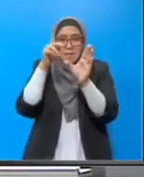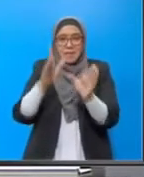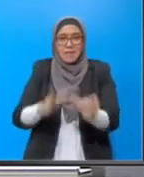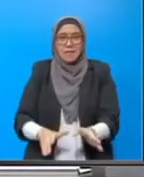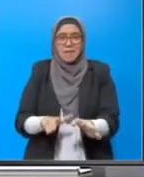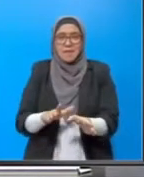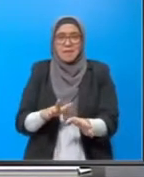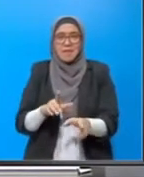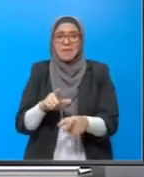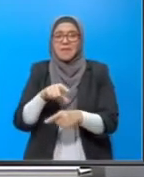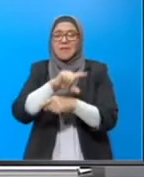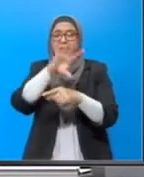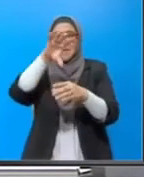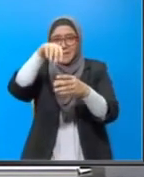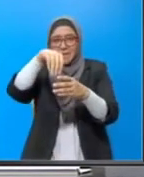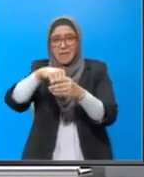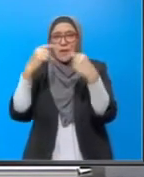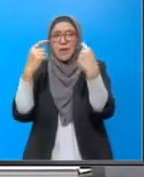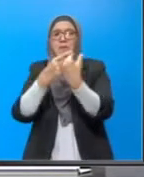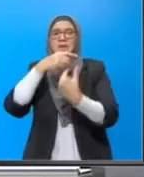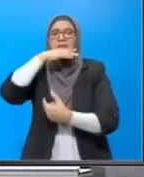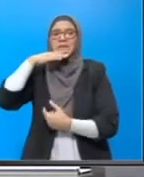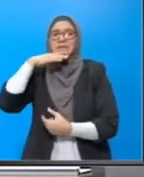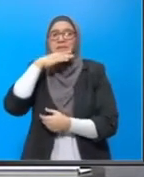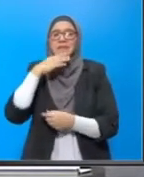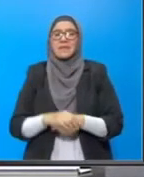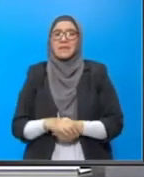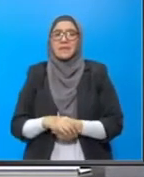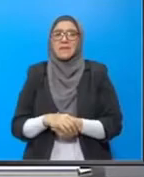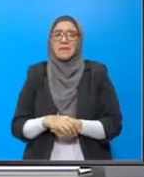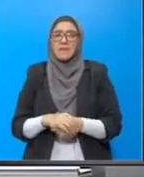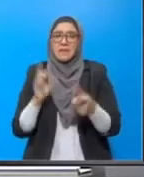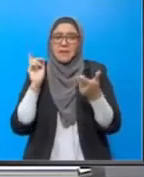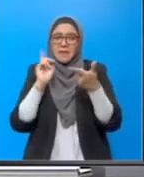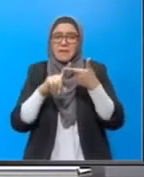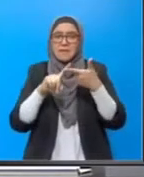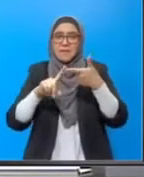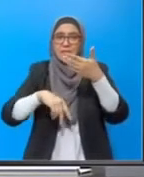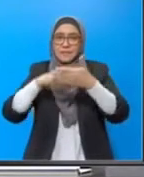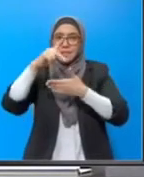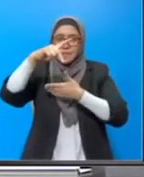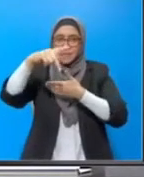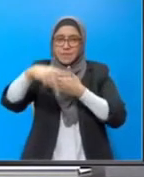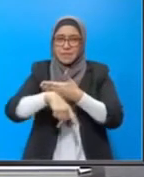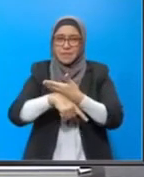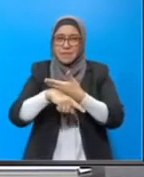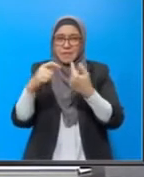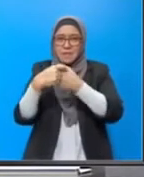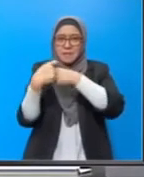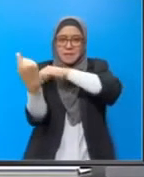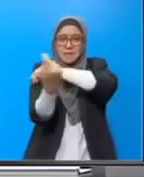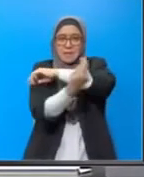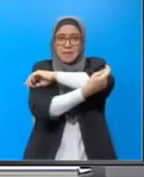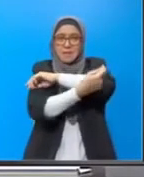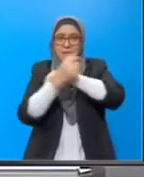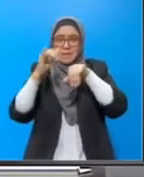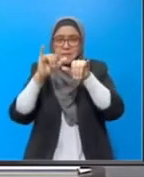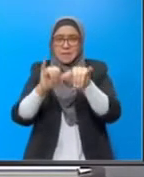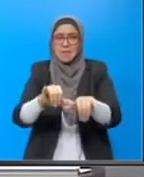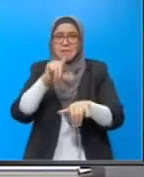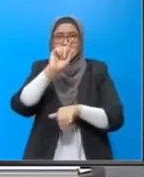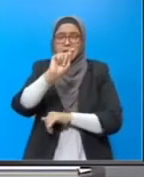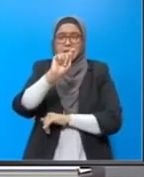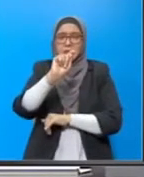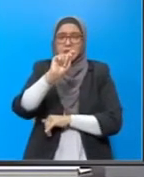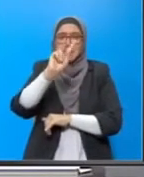daripada golongan beliau keduanya Project Taman kekal pengeluaran ruminant di QPR yang